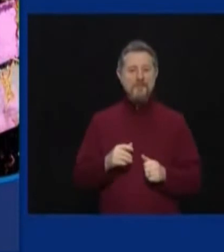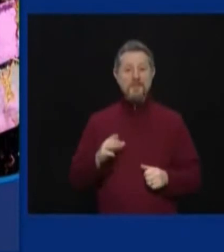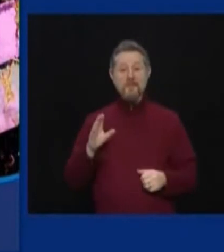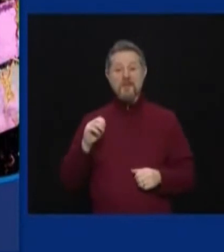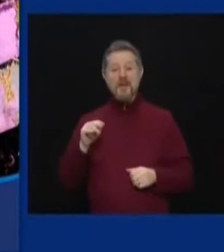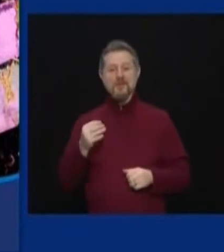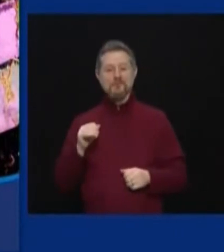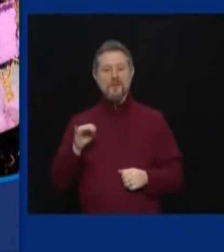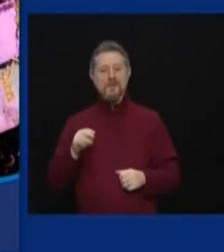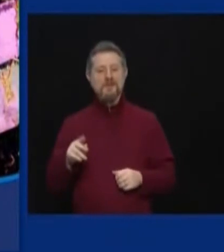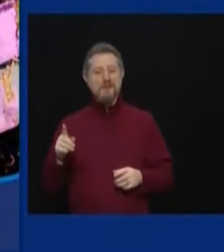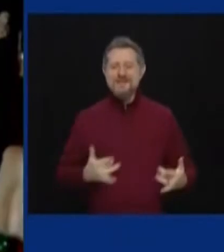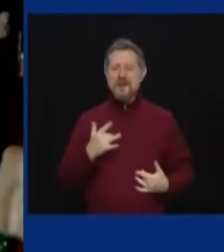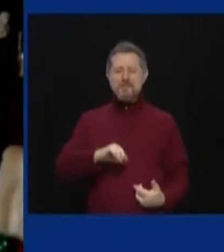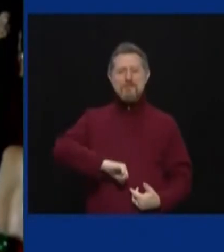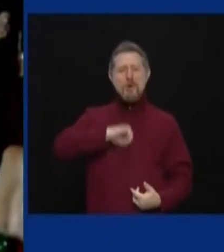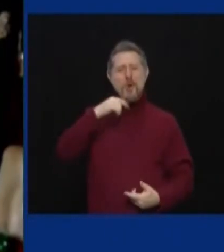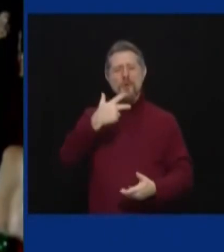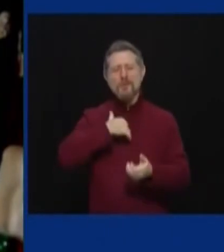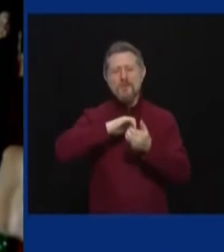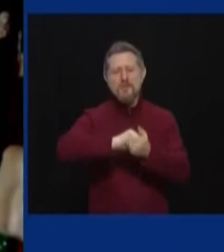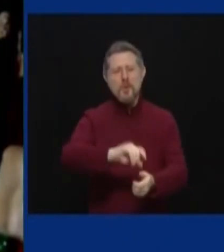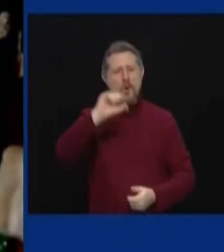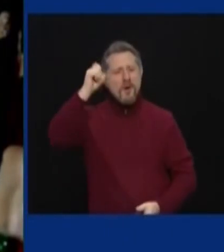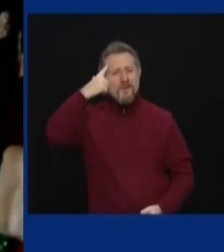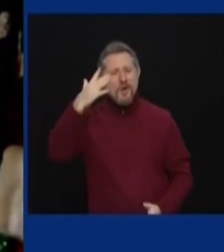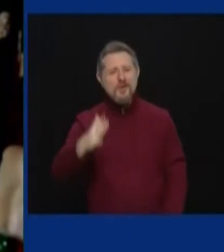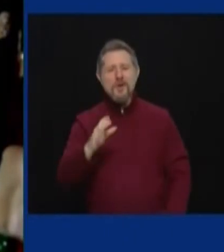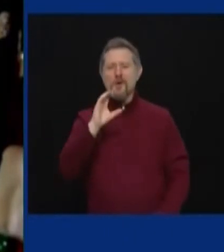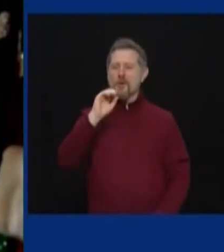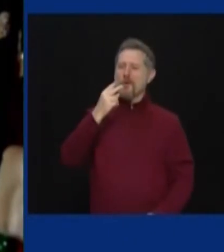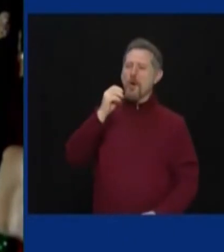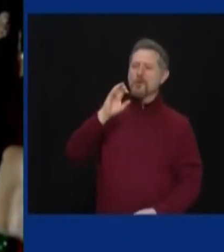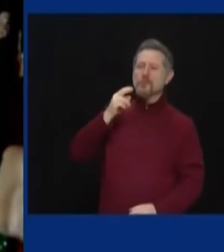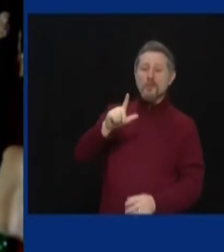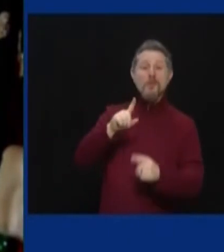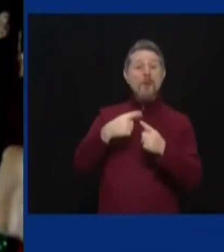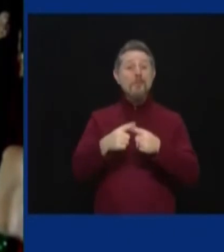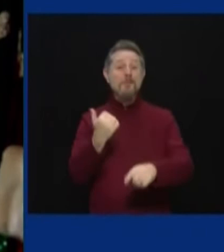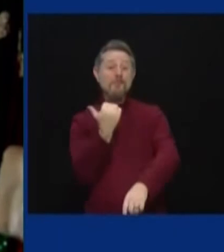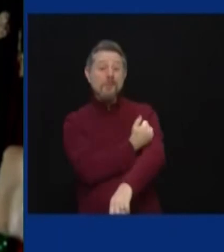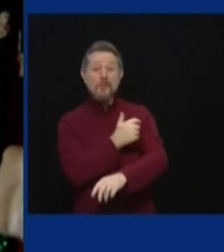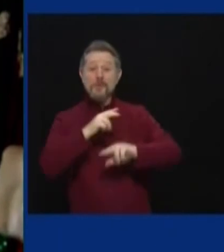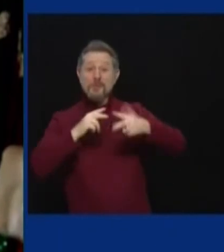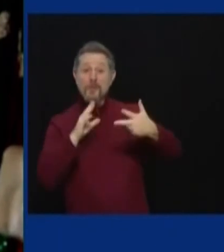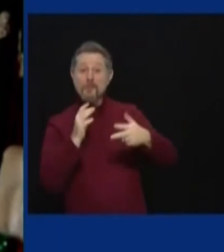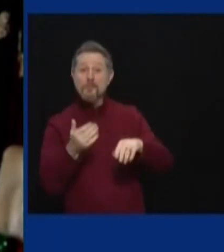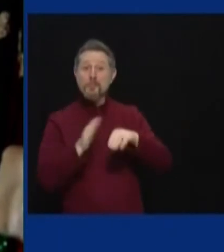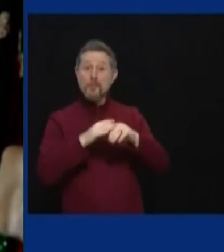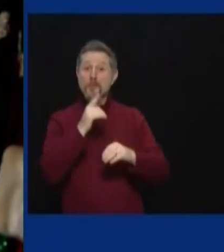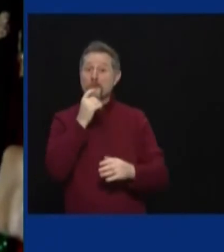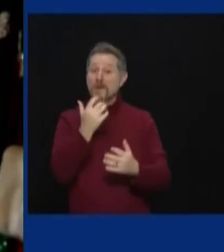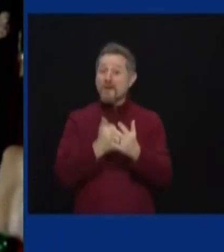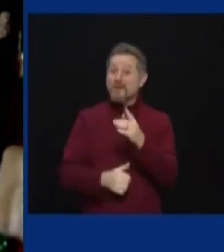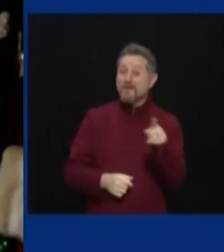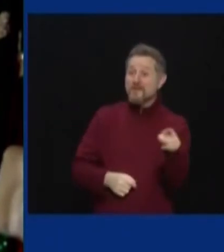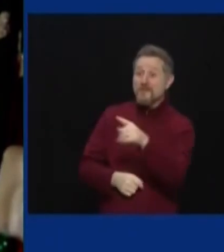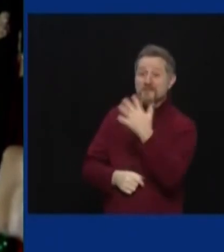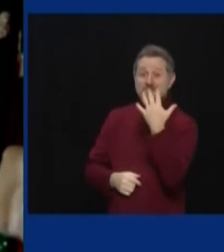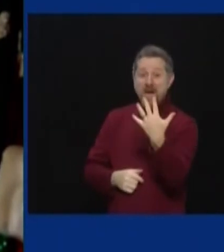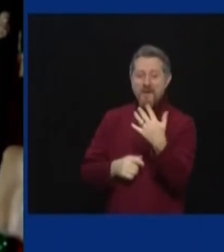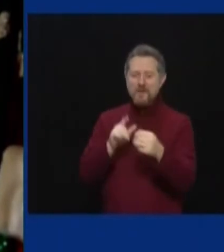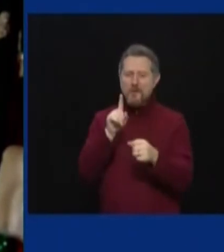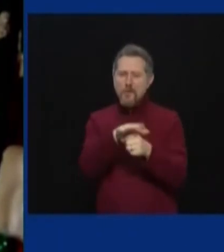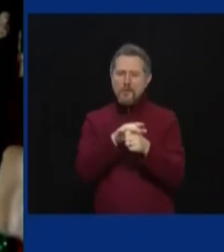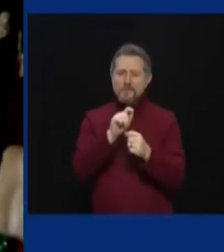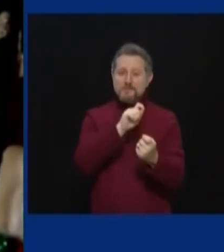资格者尽快接种。而为鼓励接种，霍楚宣布首50名于指定日子及站点接种的人